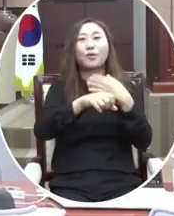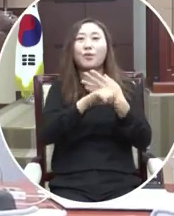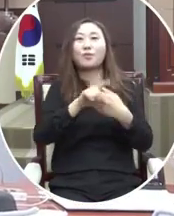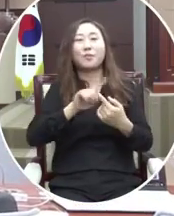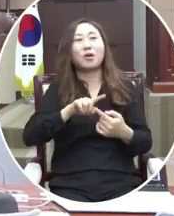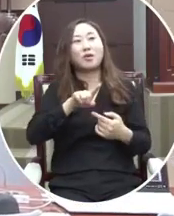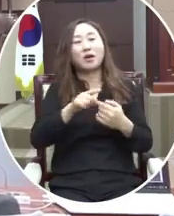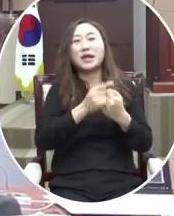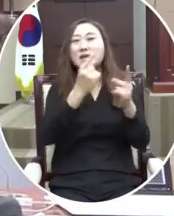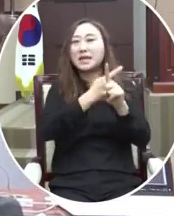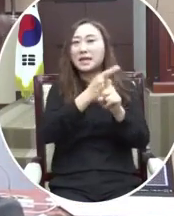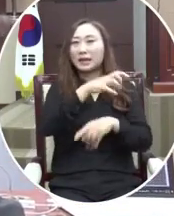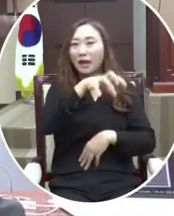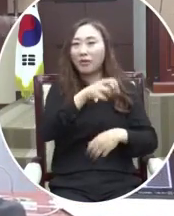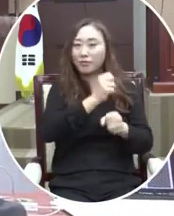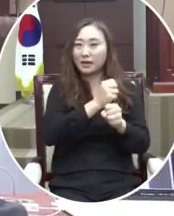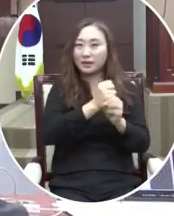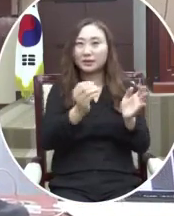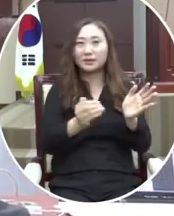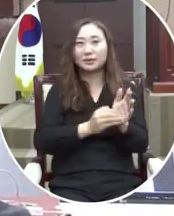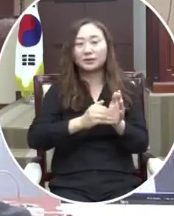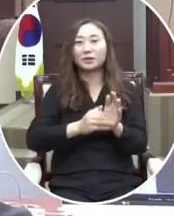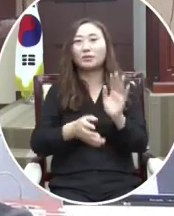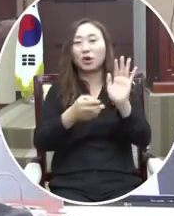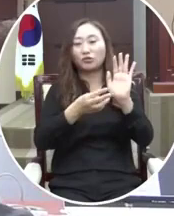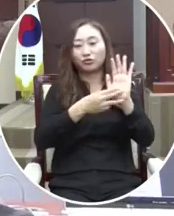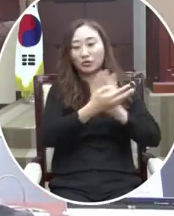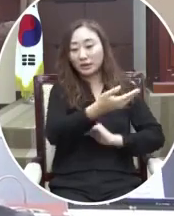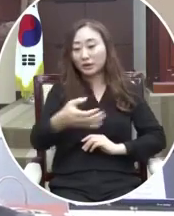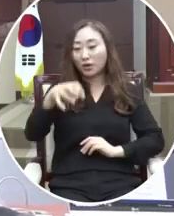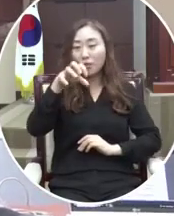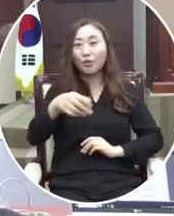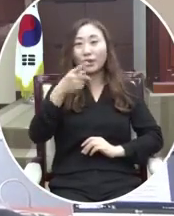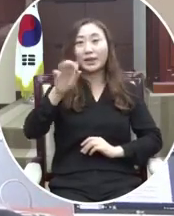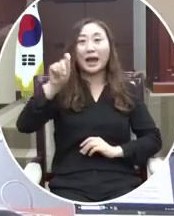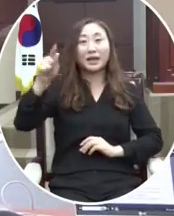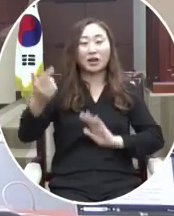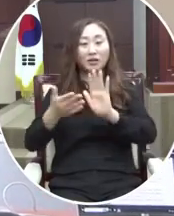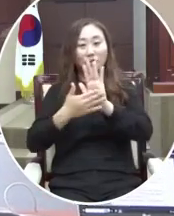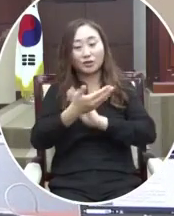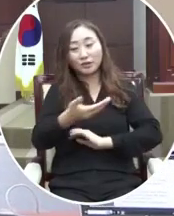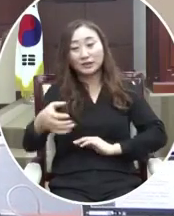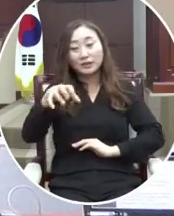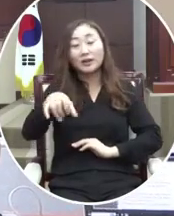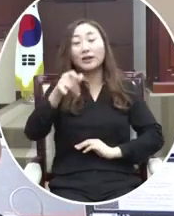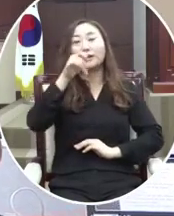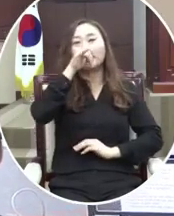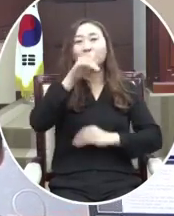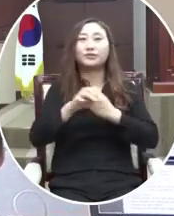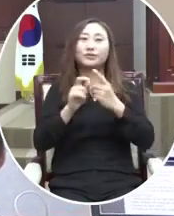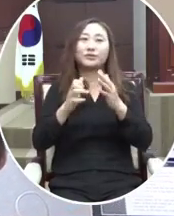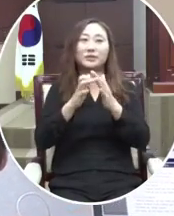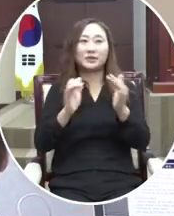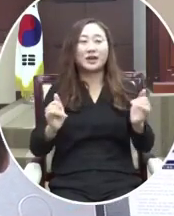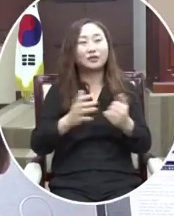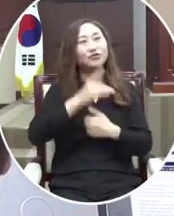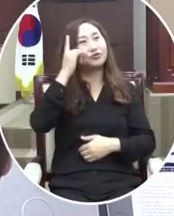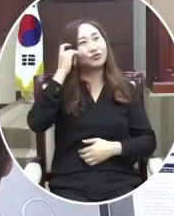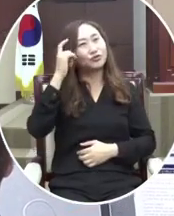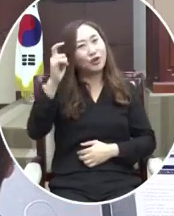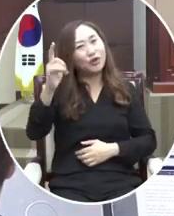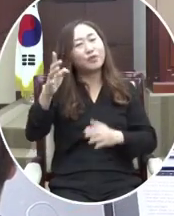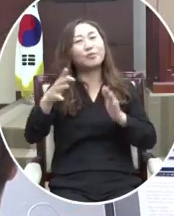들어 수변 힐링 타운으로 조성하였고 중청 양기 꽃밥과 당현천 유럽정원 특화하는 구민들에게